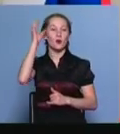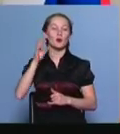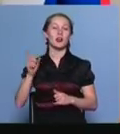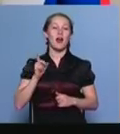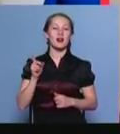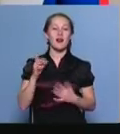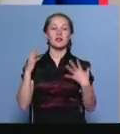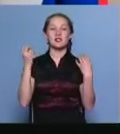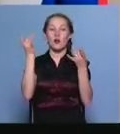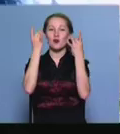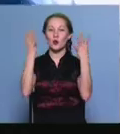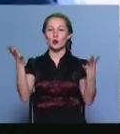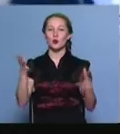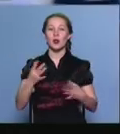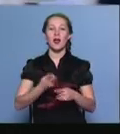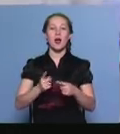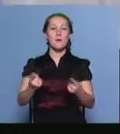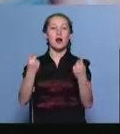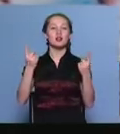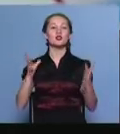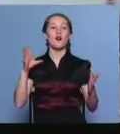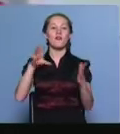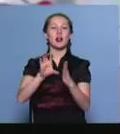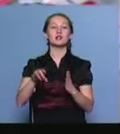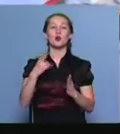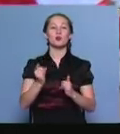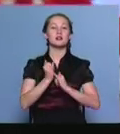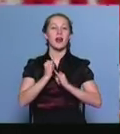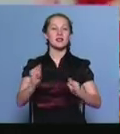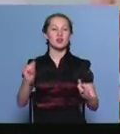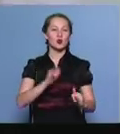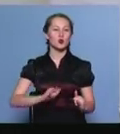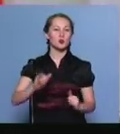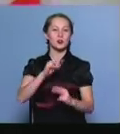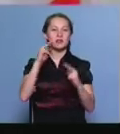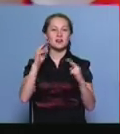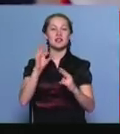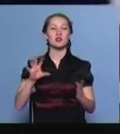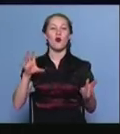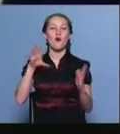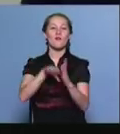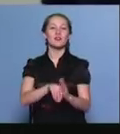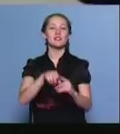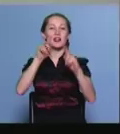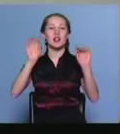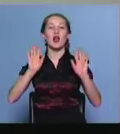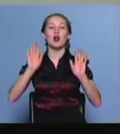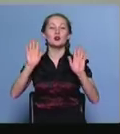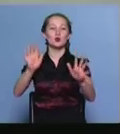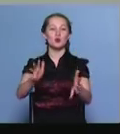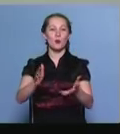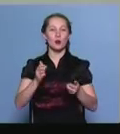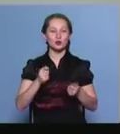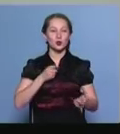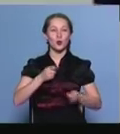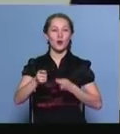здоровья и культуры. За значительный вклад в социально-экономическое развитие Удмуртии свидетельство о занесении на республиканскую доску почета получил